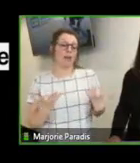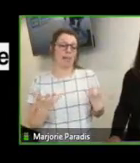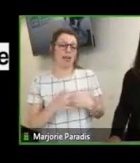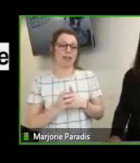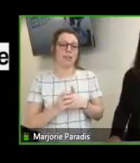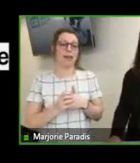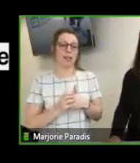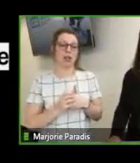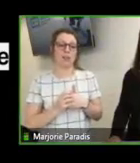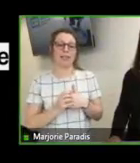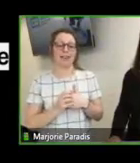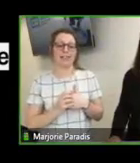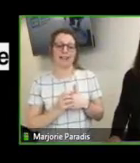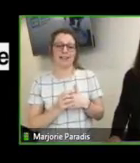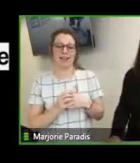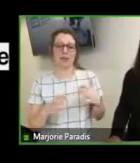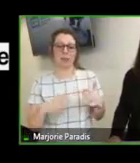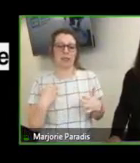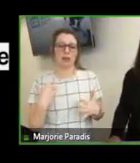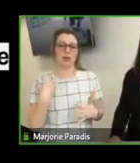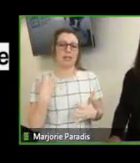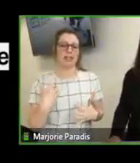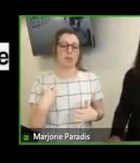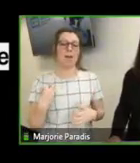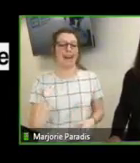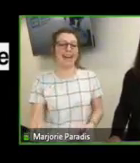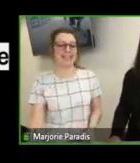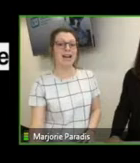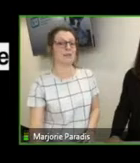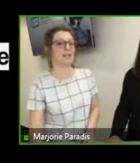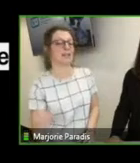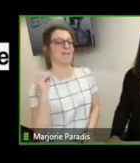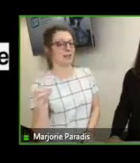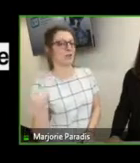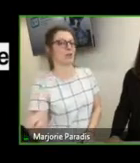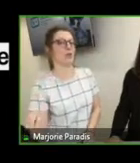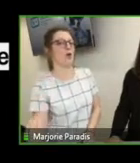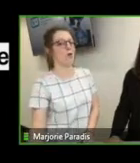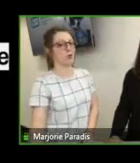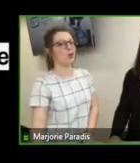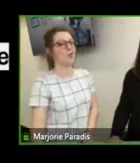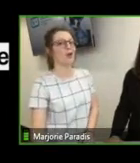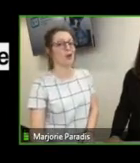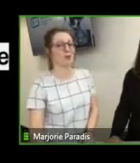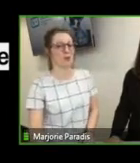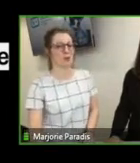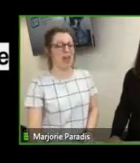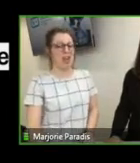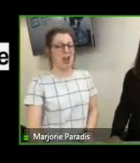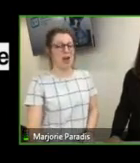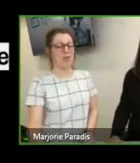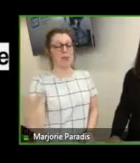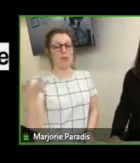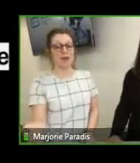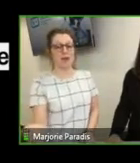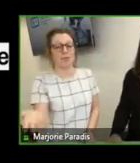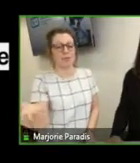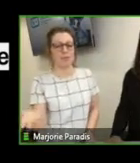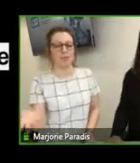Donc vraiment, le traitement algorithmique, ça veut quelque chose d'extrêmement présent, en fait, dans la façon dont on consomme le contenu.